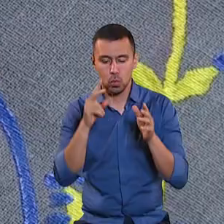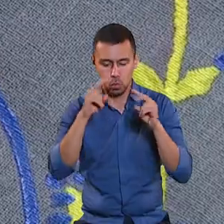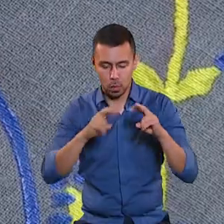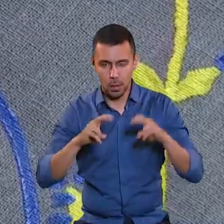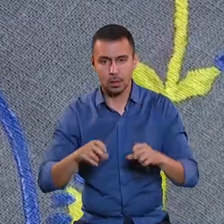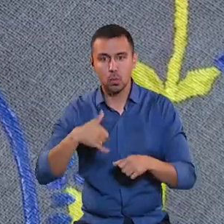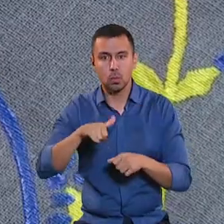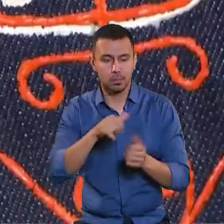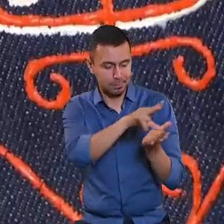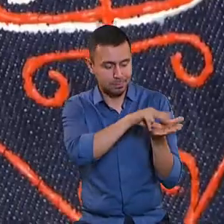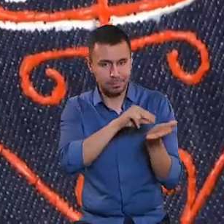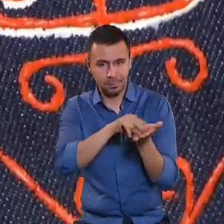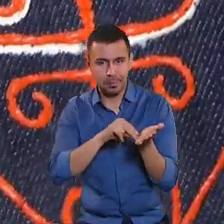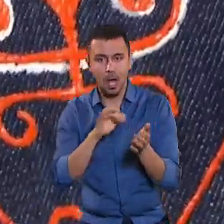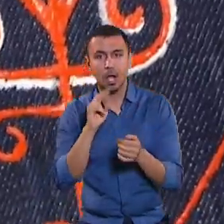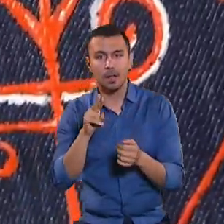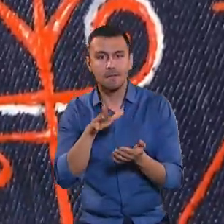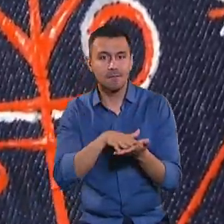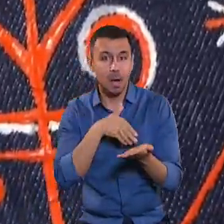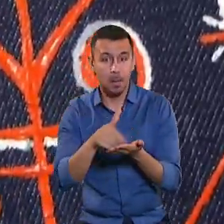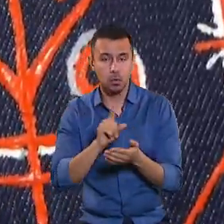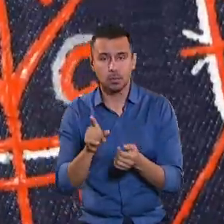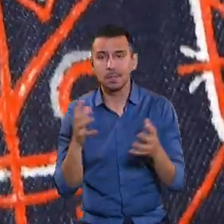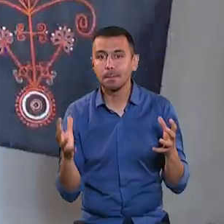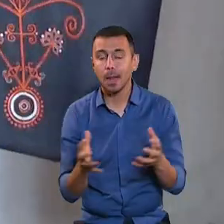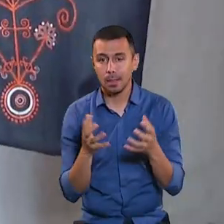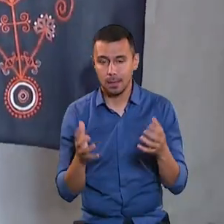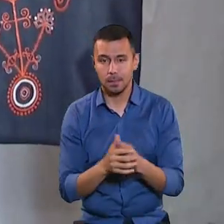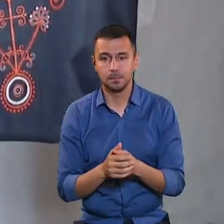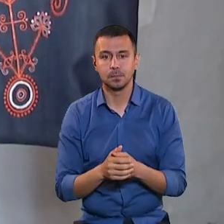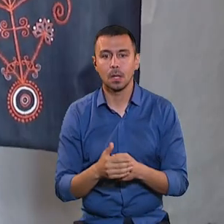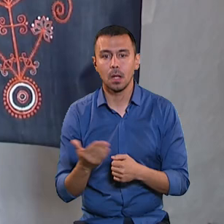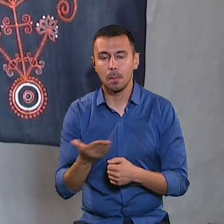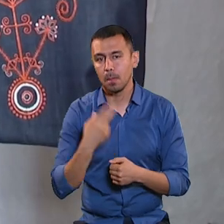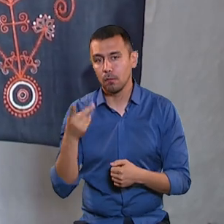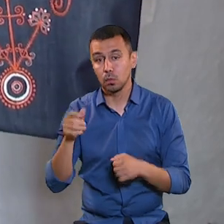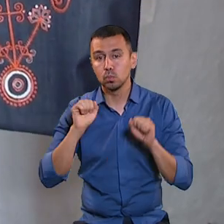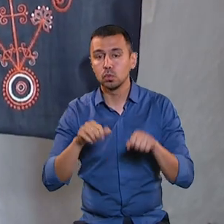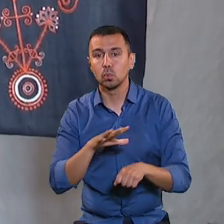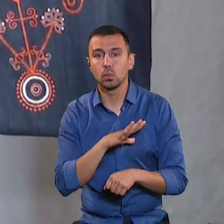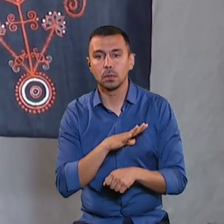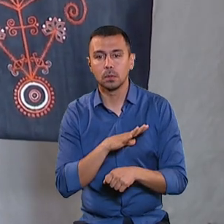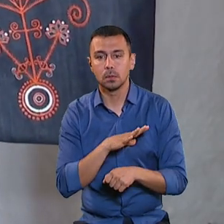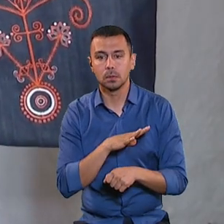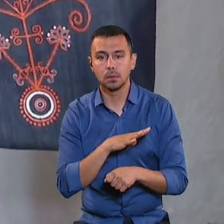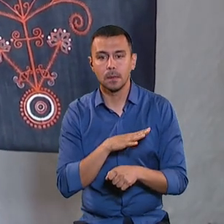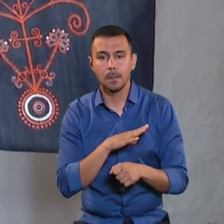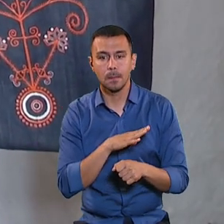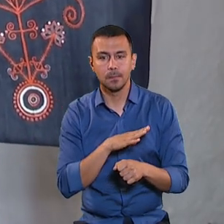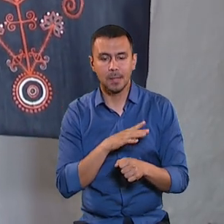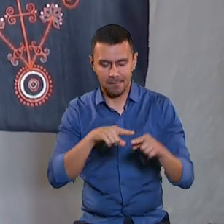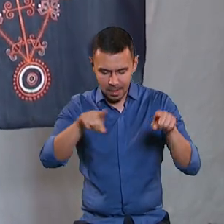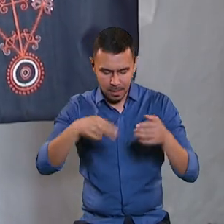на сумку перемалювала його акриловими фарбами щоб зберегти ми їх бачимо що вони можуть бути і в писанкарстві і в